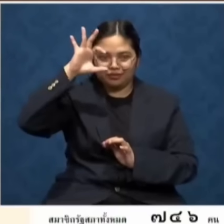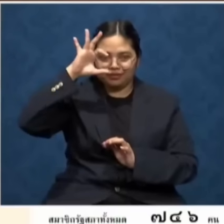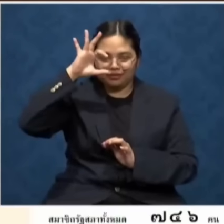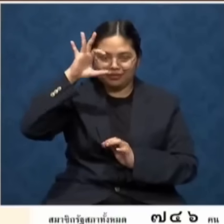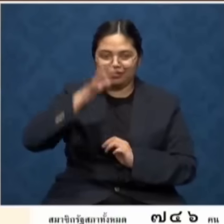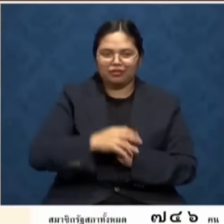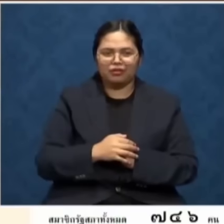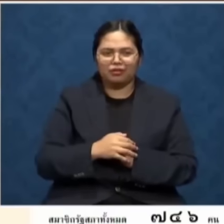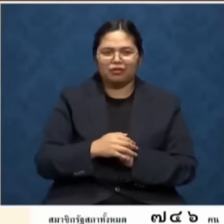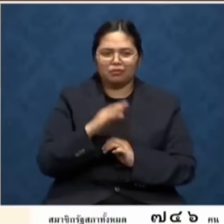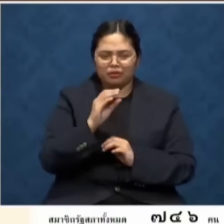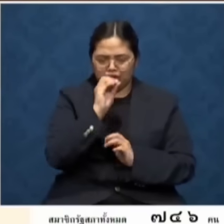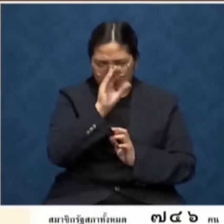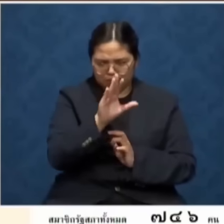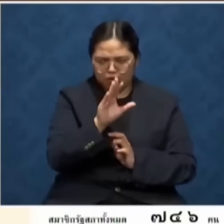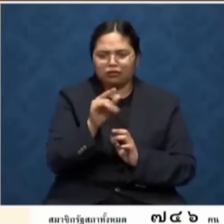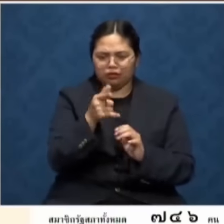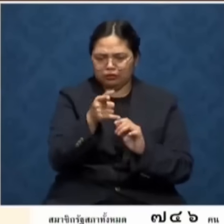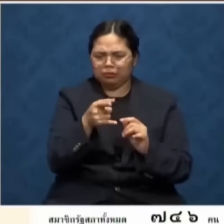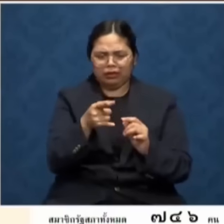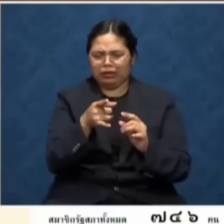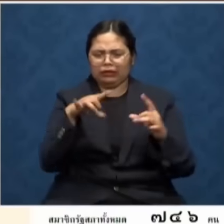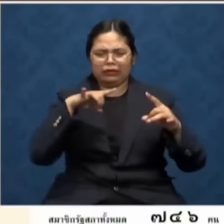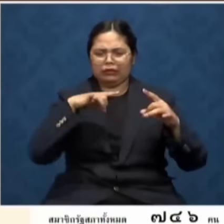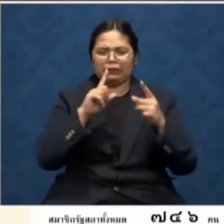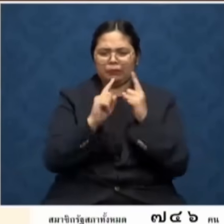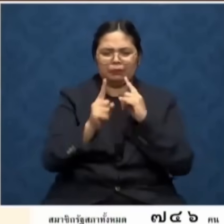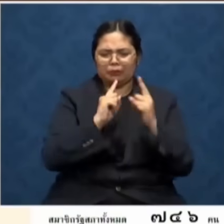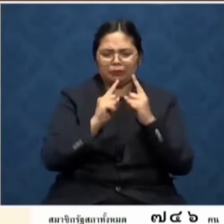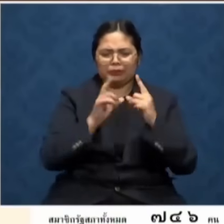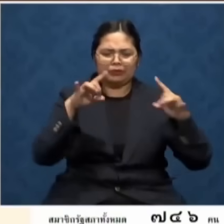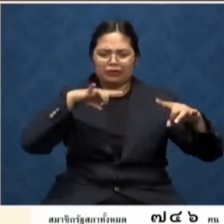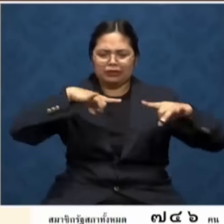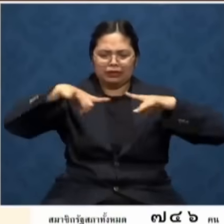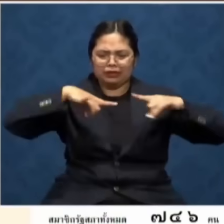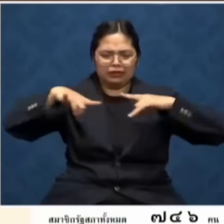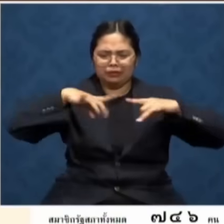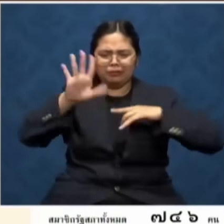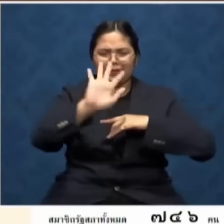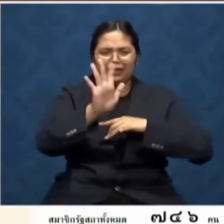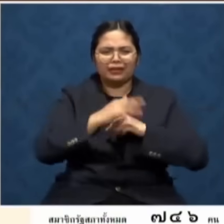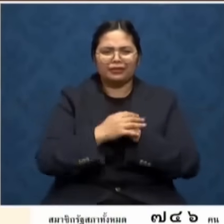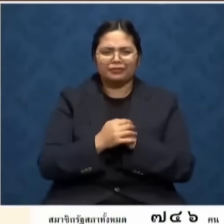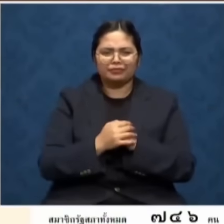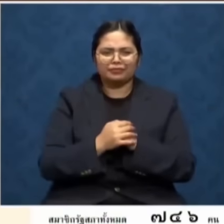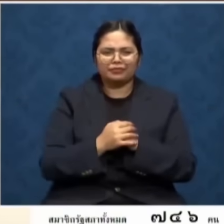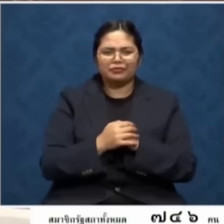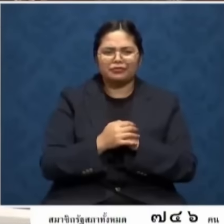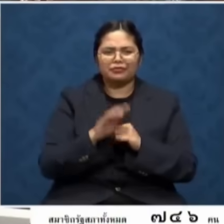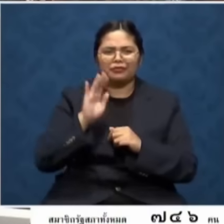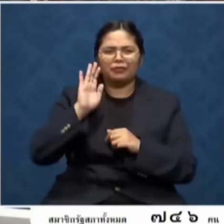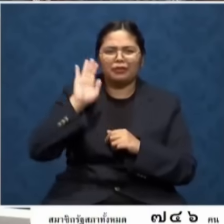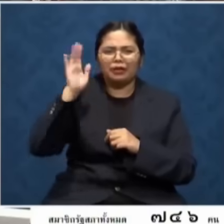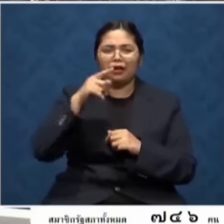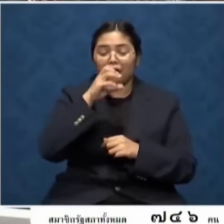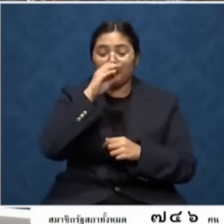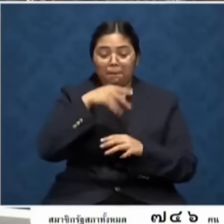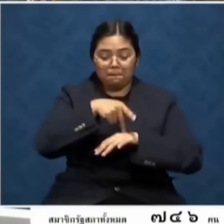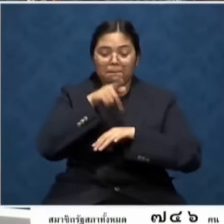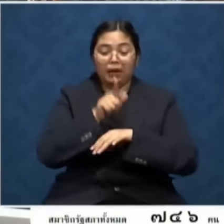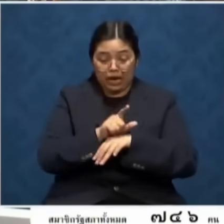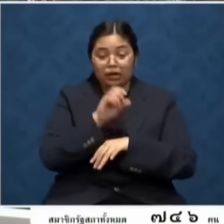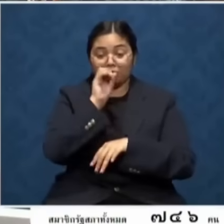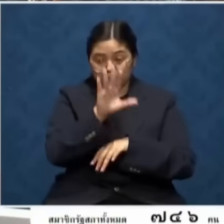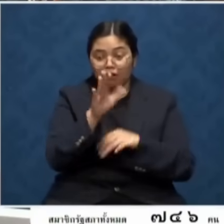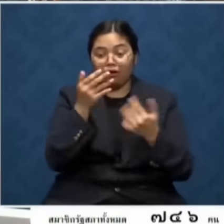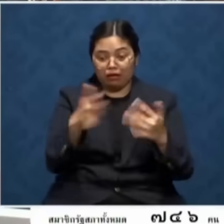เรียกกันโทษจริงๆเลยเมื่อกี้เราไม่มีอะไรต่อกัน อ๋อสั้นๆครับไม่มีข้อเถียงอะไรกันผมไม่ได้ประท้วงอะไรครับ นะครับขอบคุณ เดียวครับเพราะเมื่อกี้ทางท่านประธานก็พูดไปแล้วว่าโลกมันเปลี่ยนไ